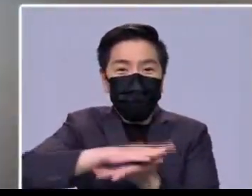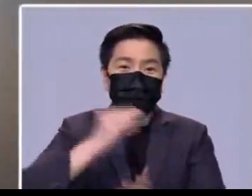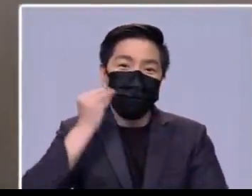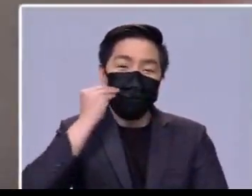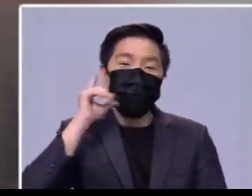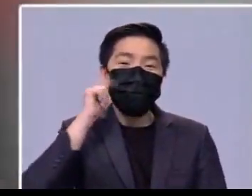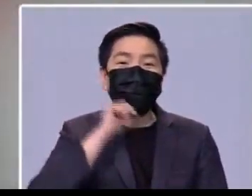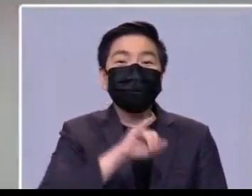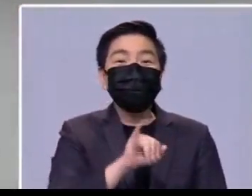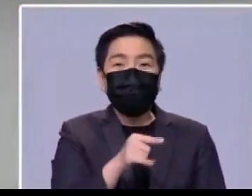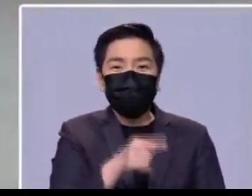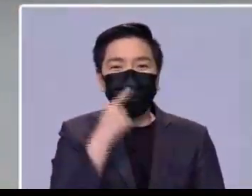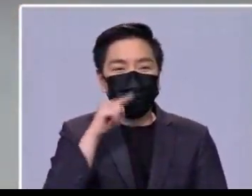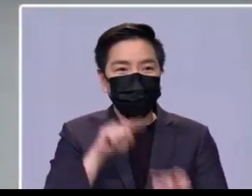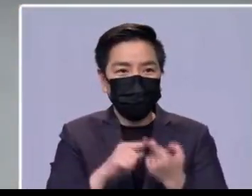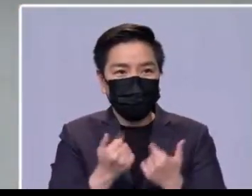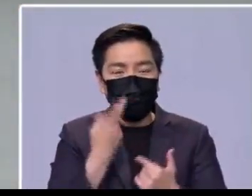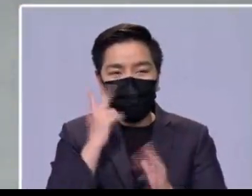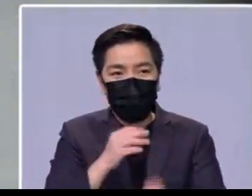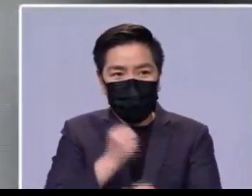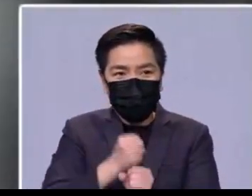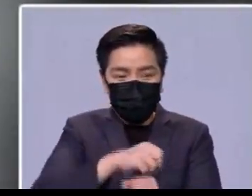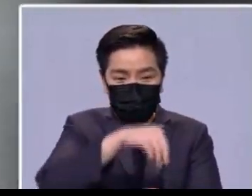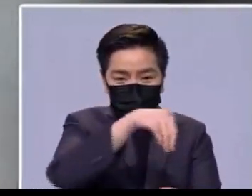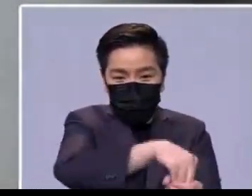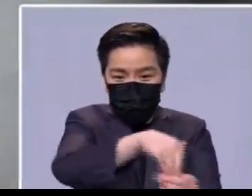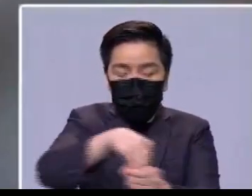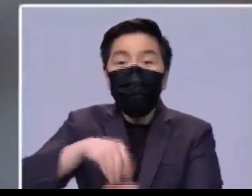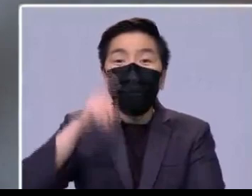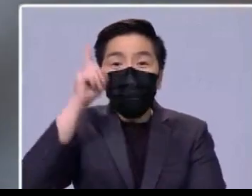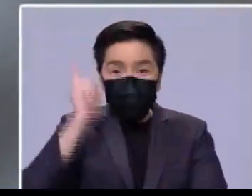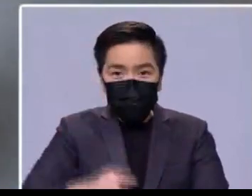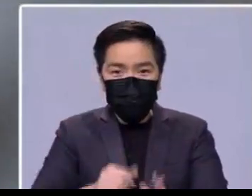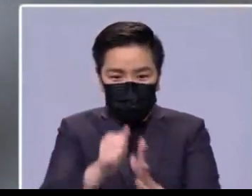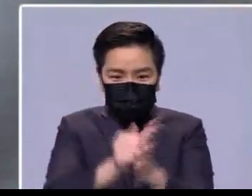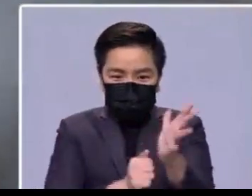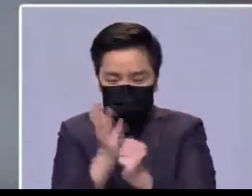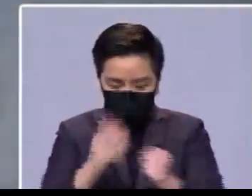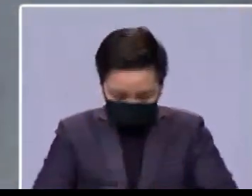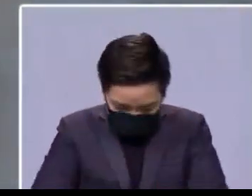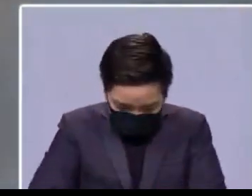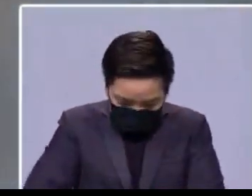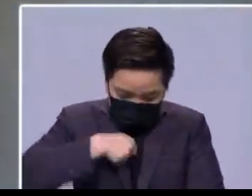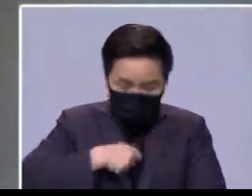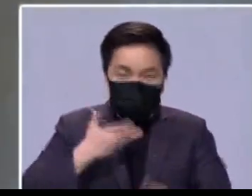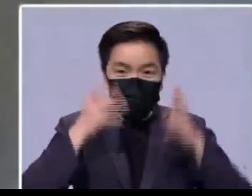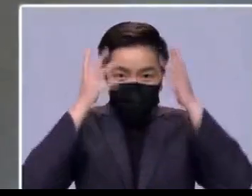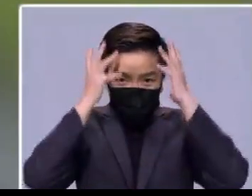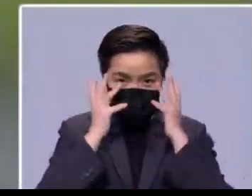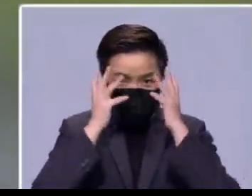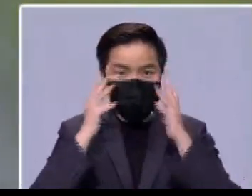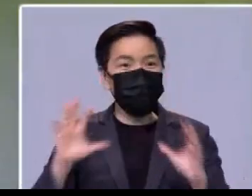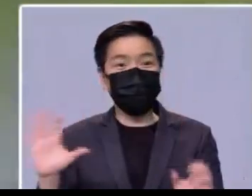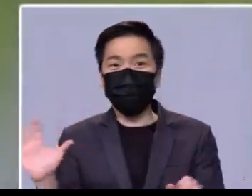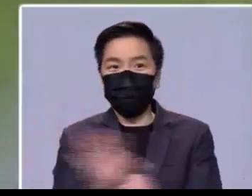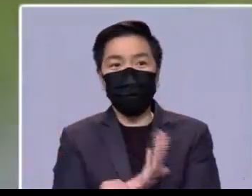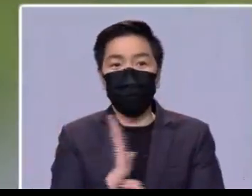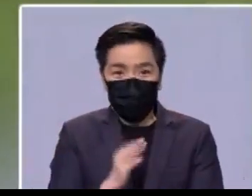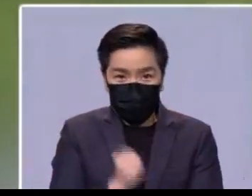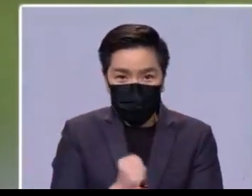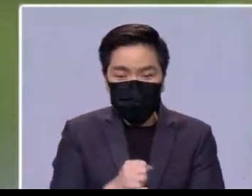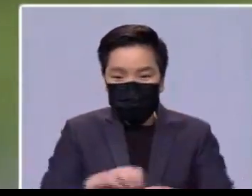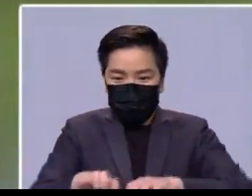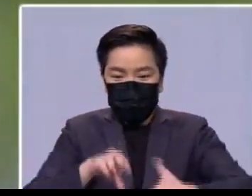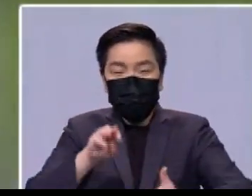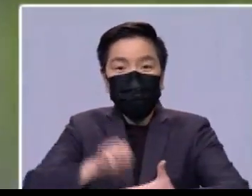นั้นจะเห็นว่าเจ้าหน้าที่ประจำหน่วยเลือกตั้งนั้นจะต้องสวมใส่ชุดป้องกันการติดเชื้อหรือว่า PPE อย่างแน่นหนานะครับในการ